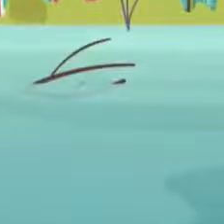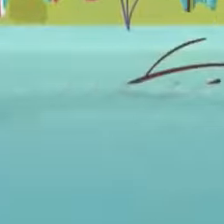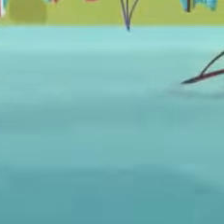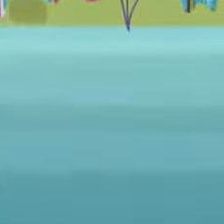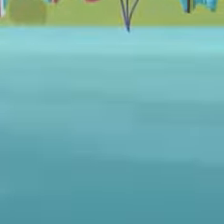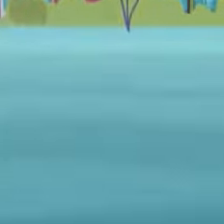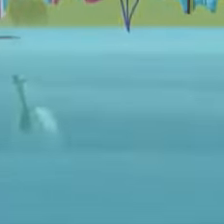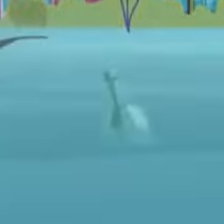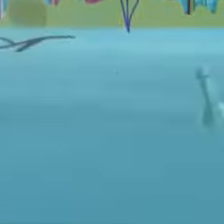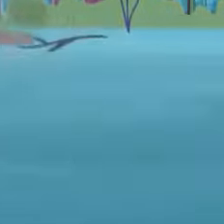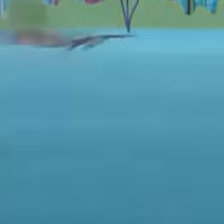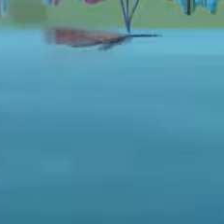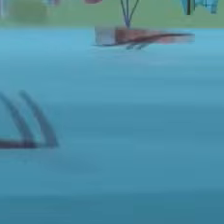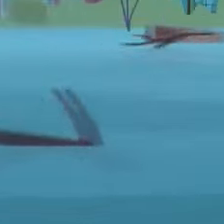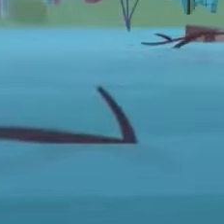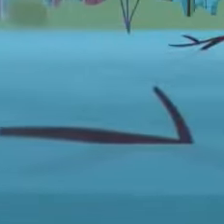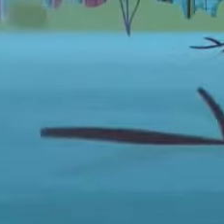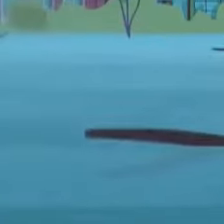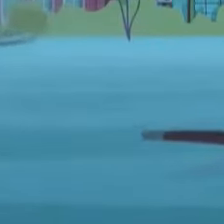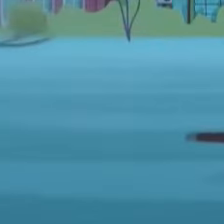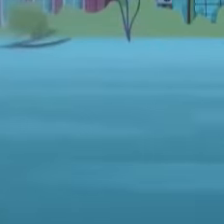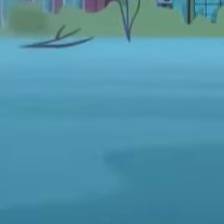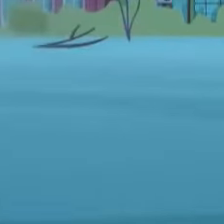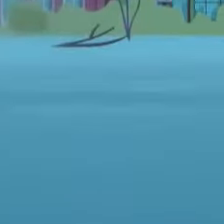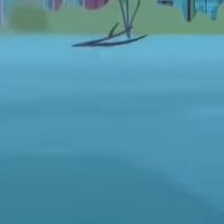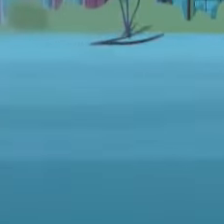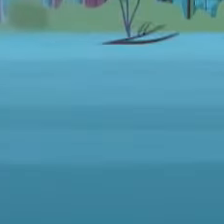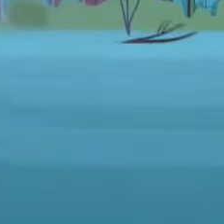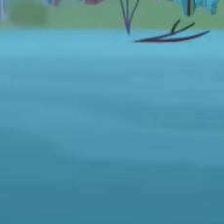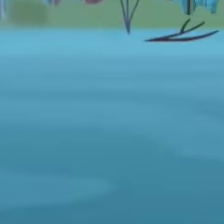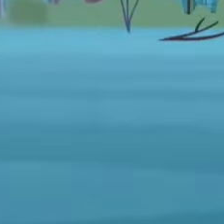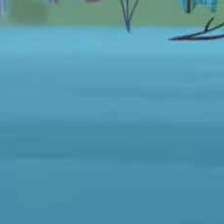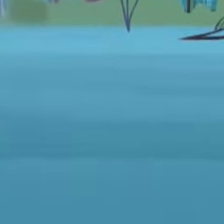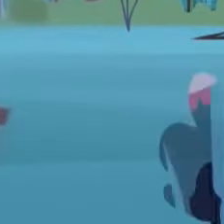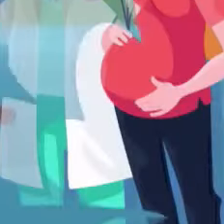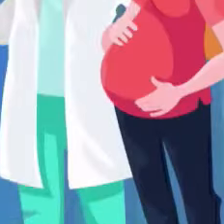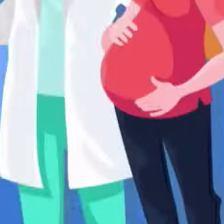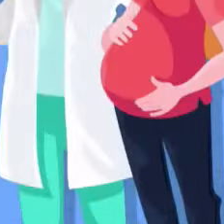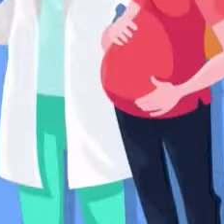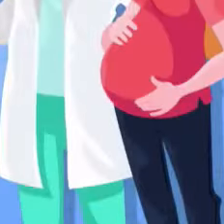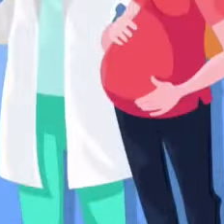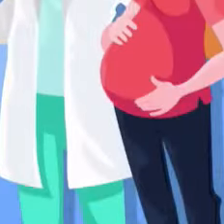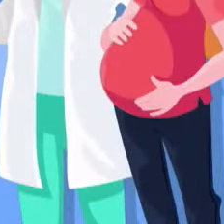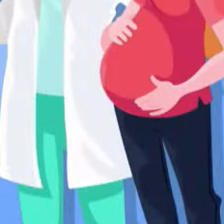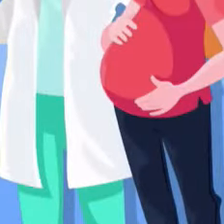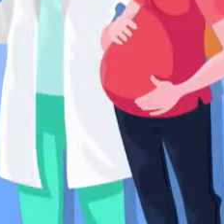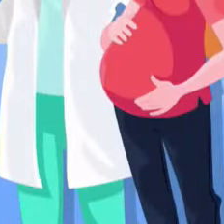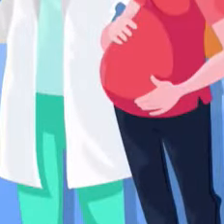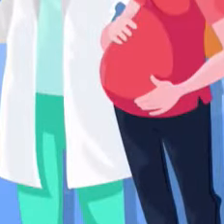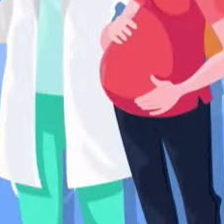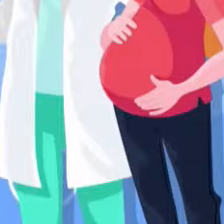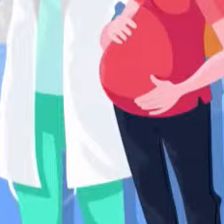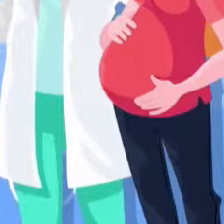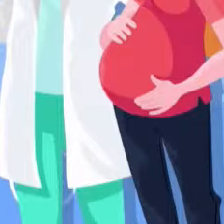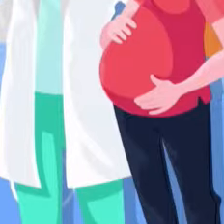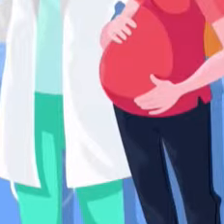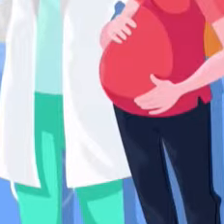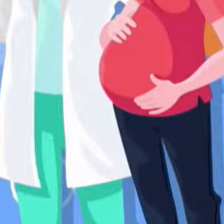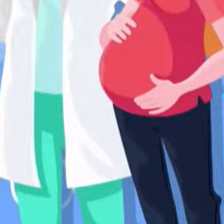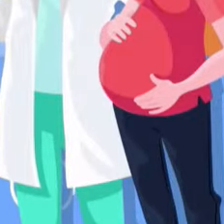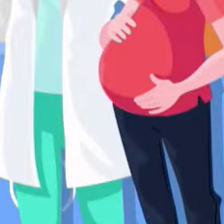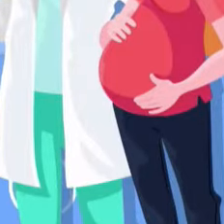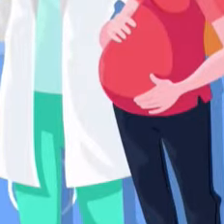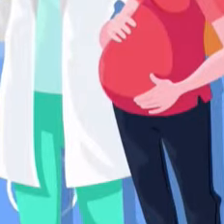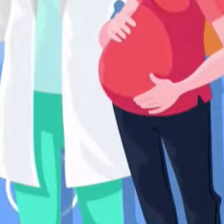adalah langkah-langkah persiapan sebelum banjir untuk tiga golongan berisiko tinggi. Untuk golongan wanita dan ibu hamil,